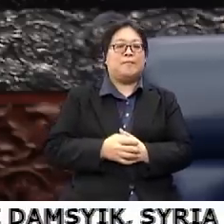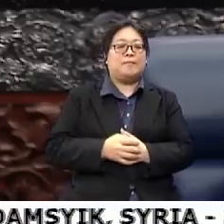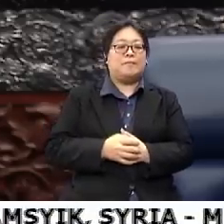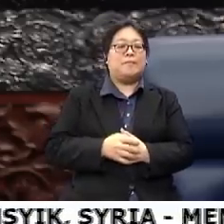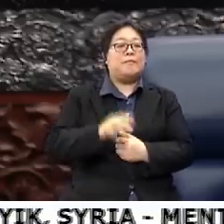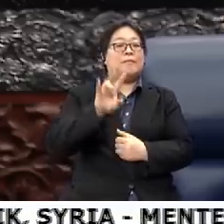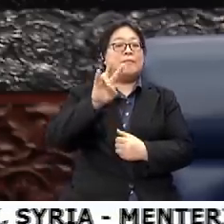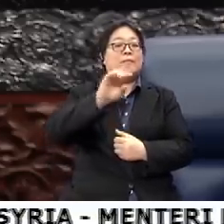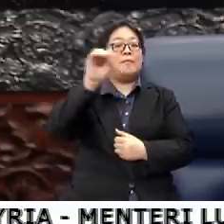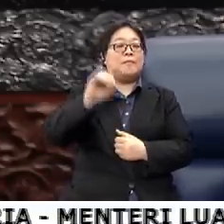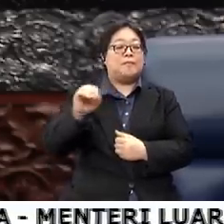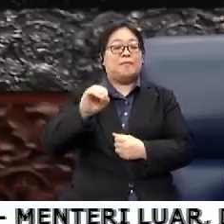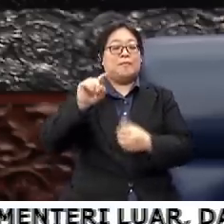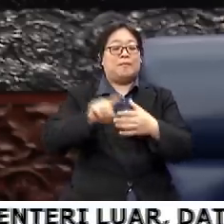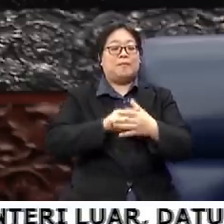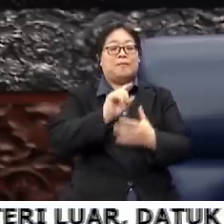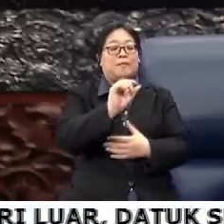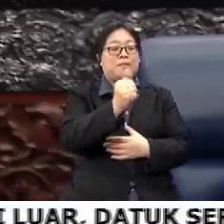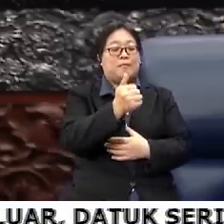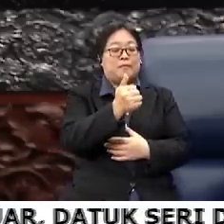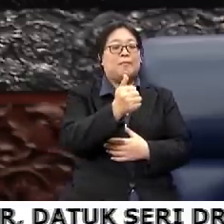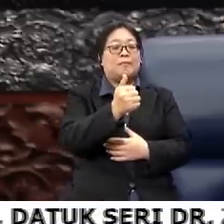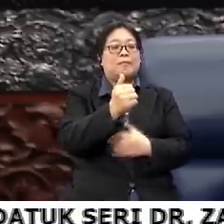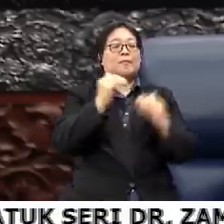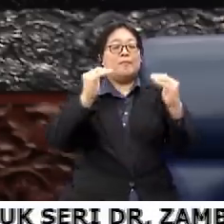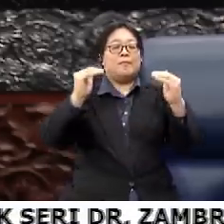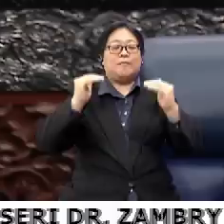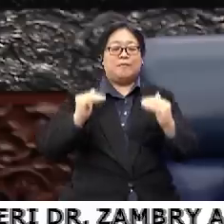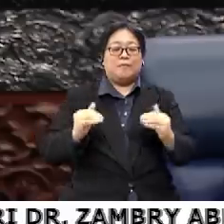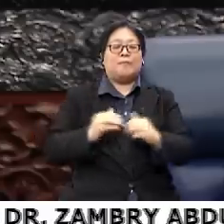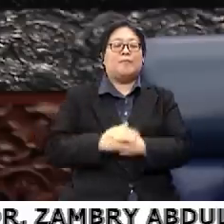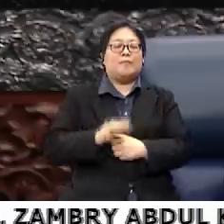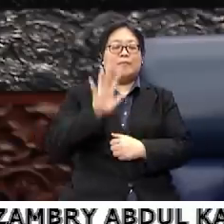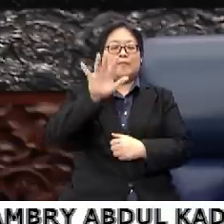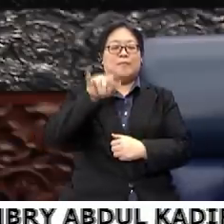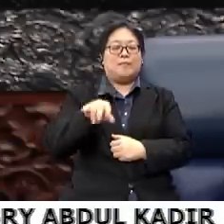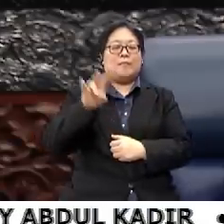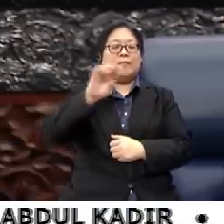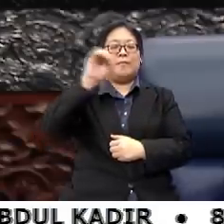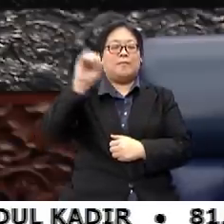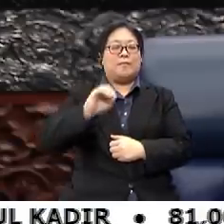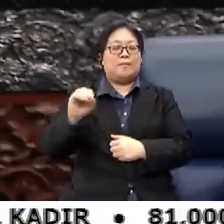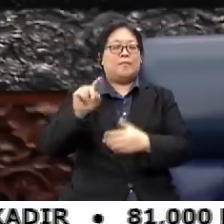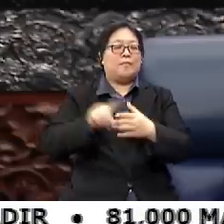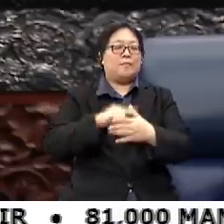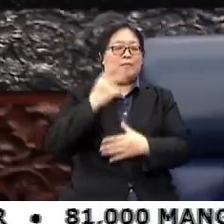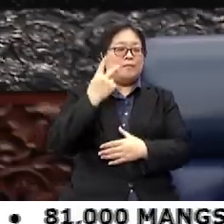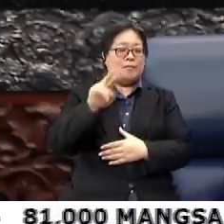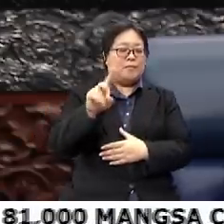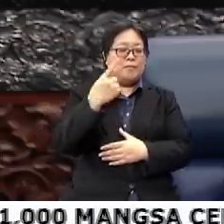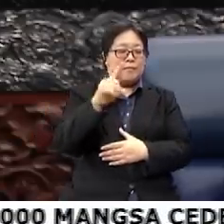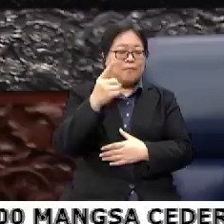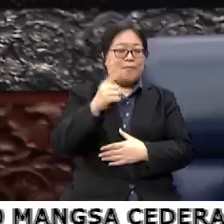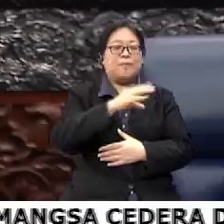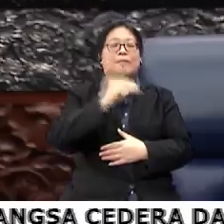pertumbuhan 7% pada bulan Oktober, diikuti 5.7% pada bulan November dan